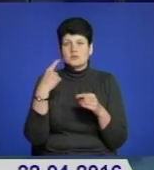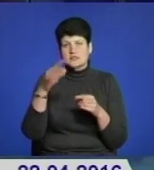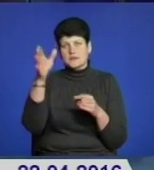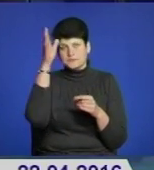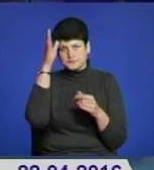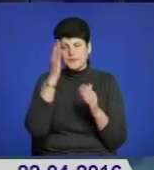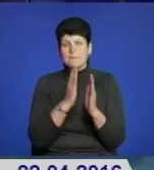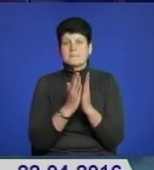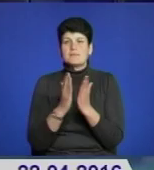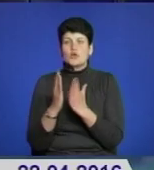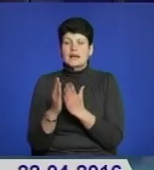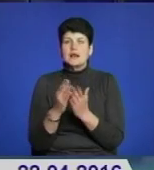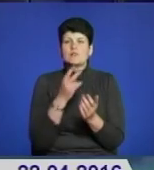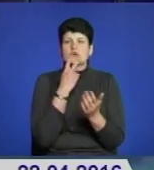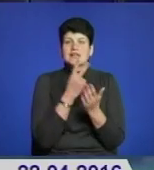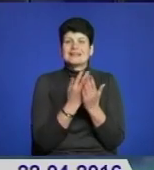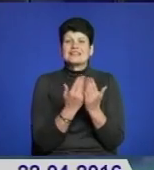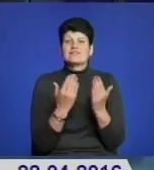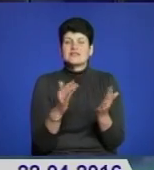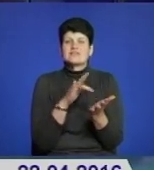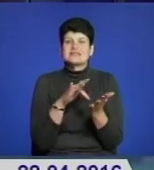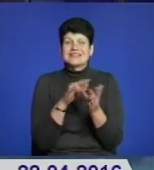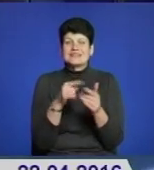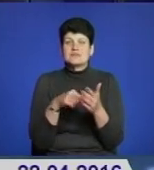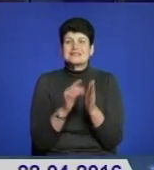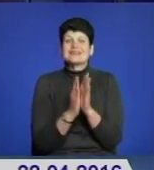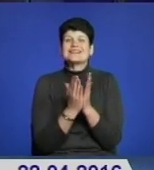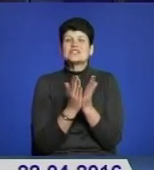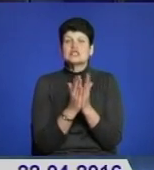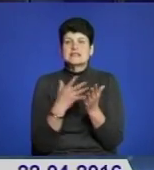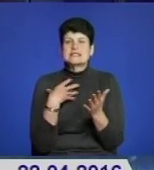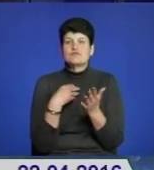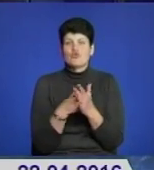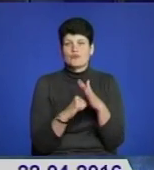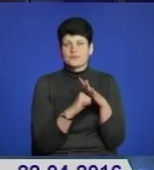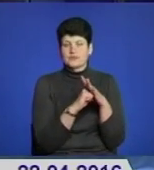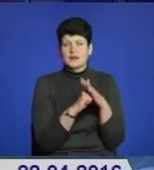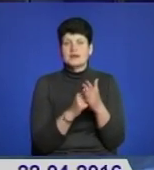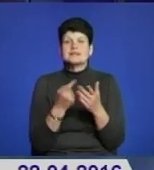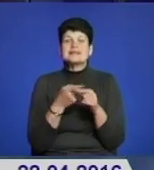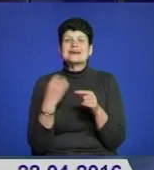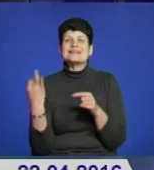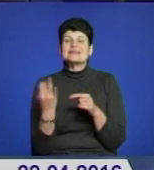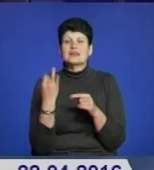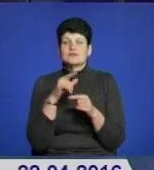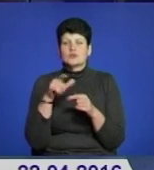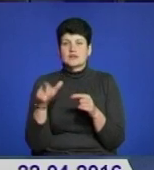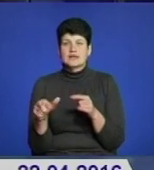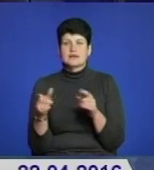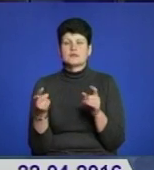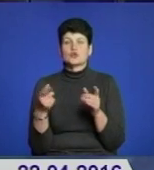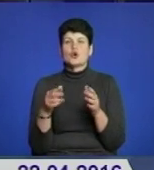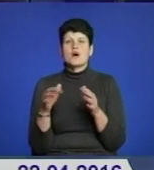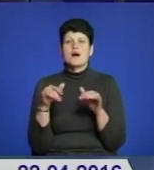наукова бібліотека представила на виставці в центрі міста книжки з власного фонду. Мета заходу – зацікавити читачів і залучити до суміжної